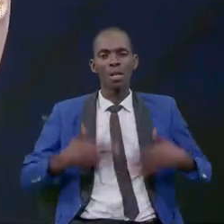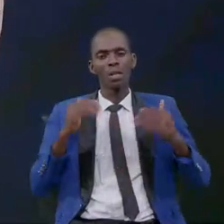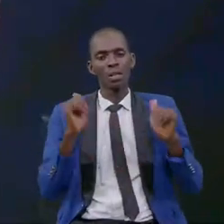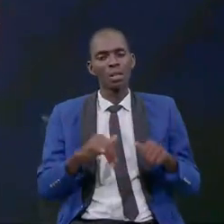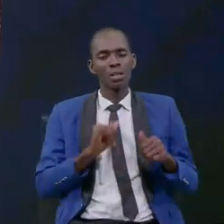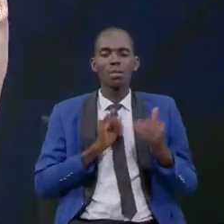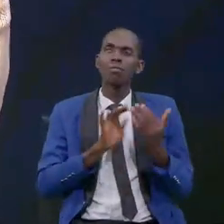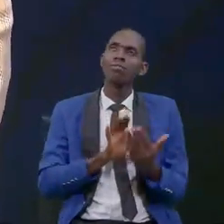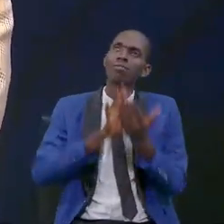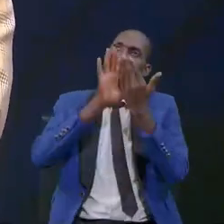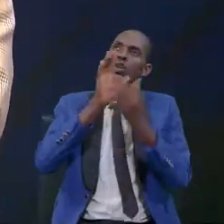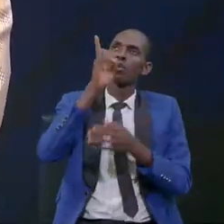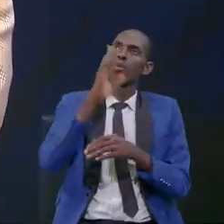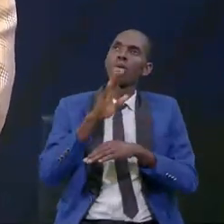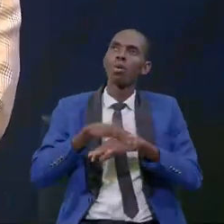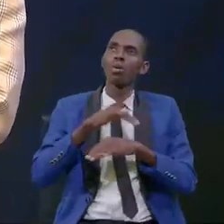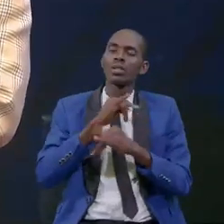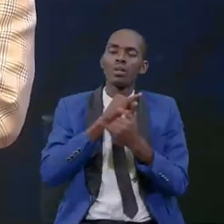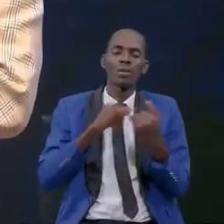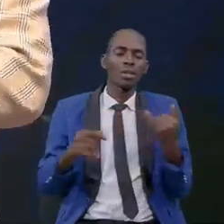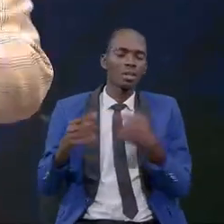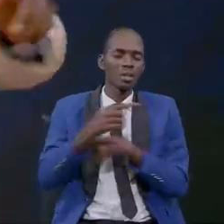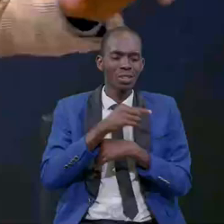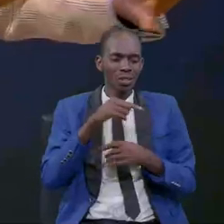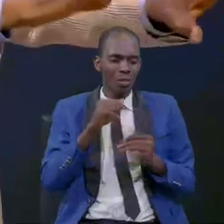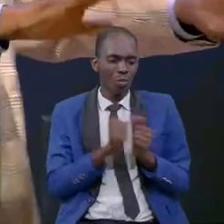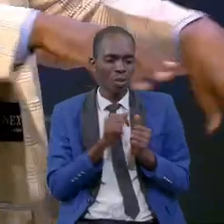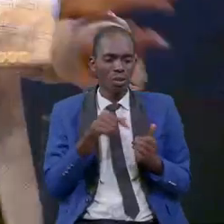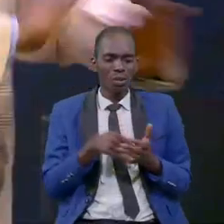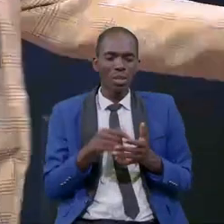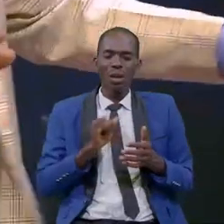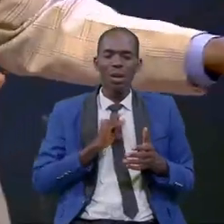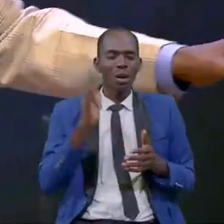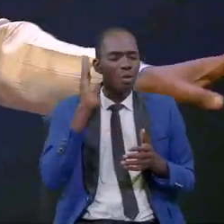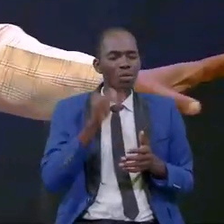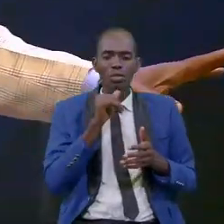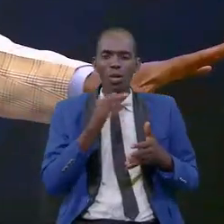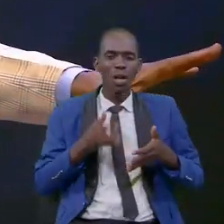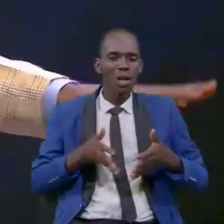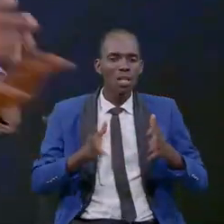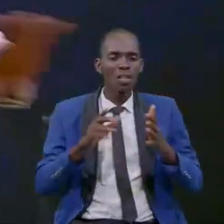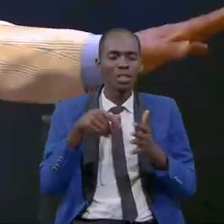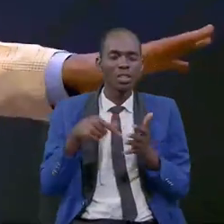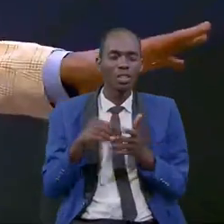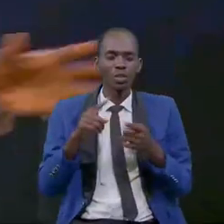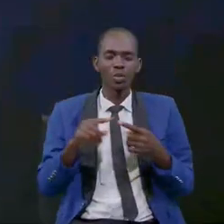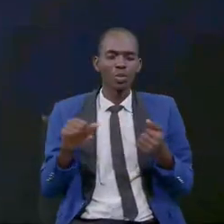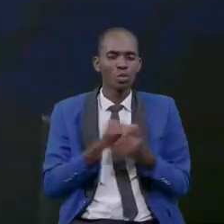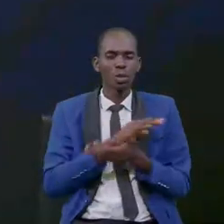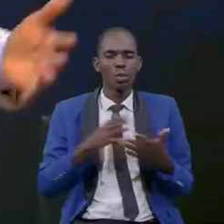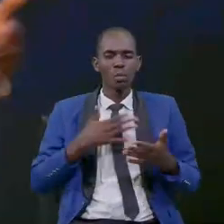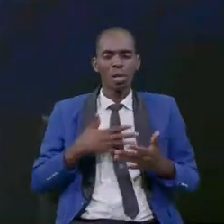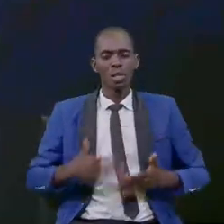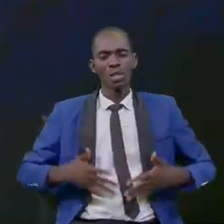Je ne vais pas faire ça. Est-ce que je peux faire face? Est-ce que je peux, au dernier jour, dire ceci? Ou bien je vais permettre à